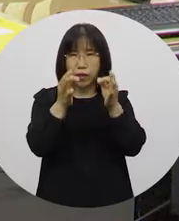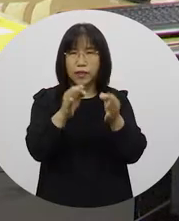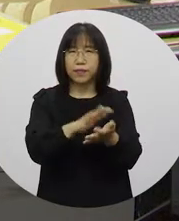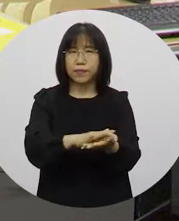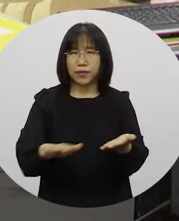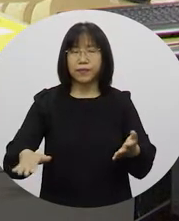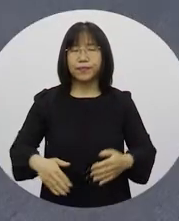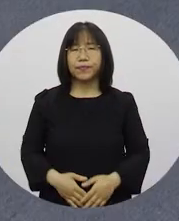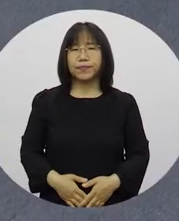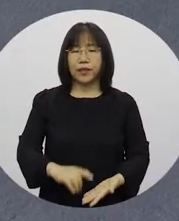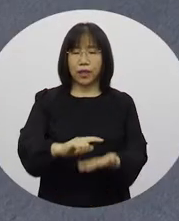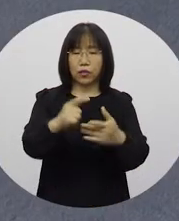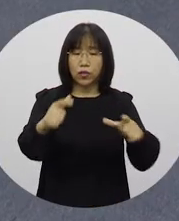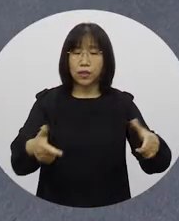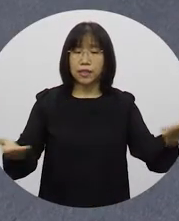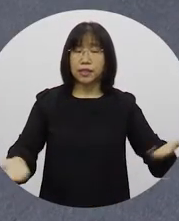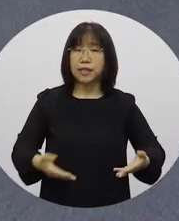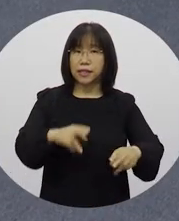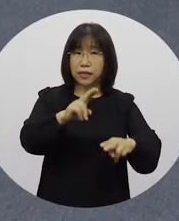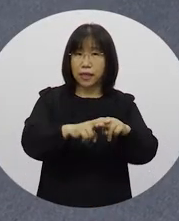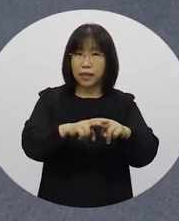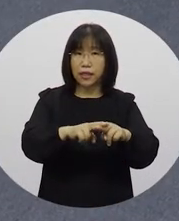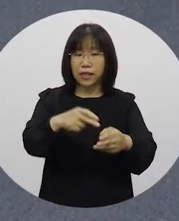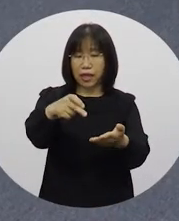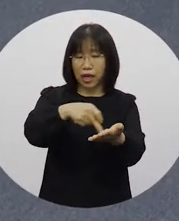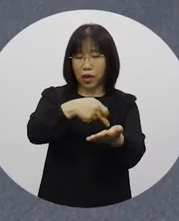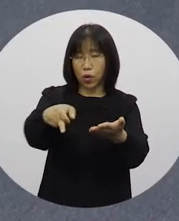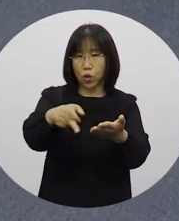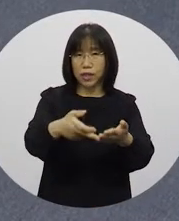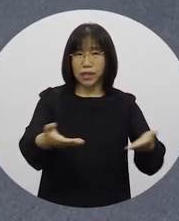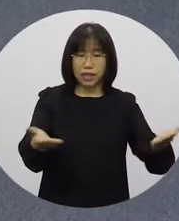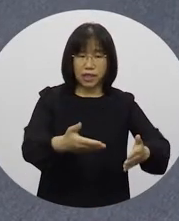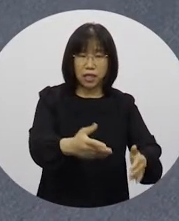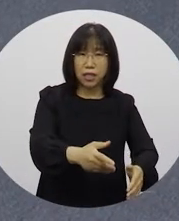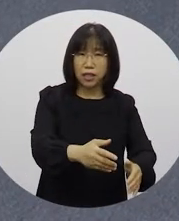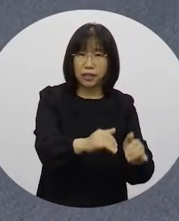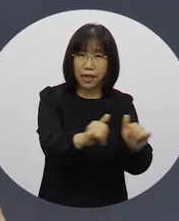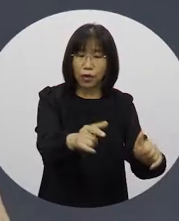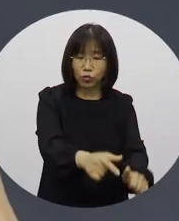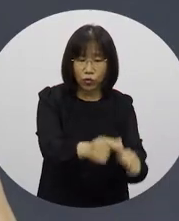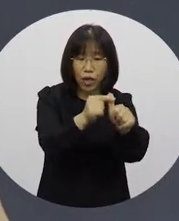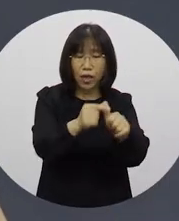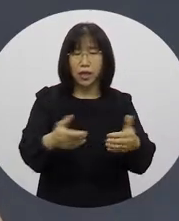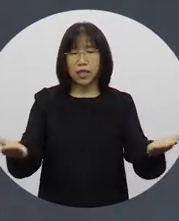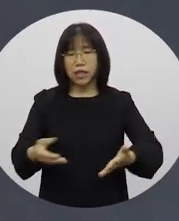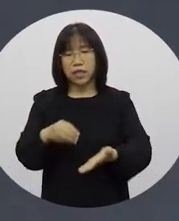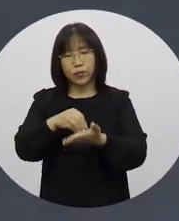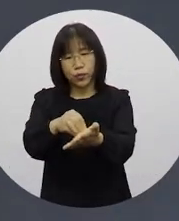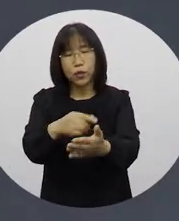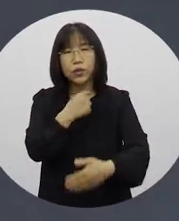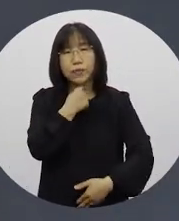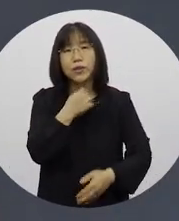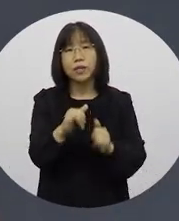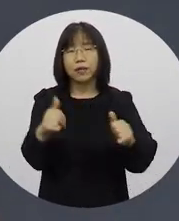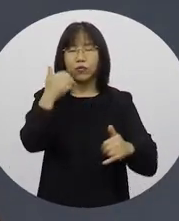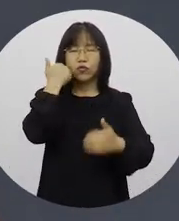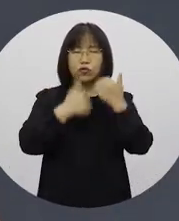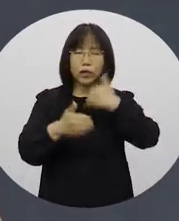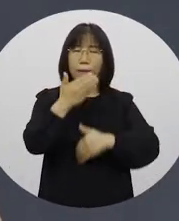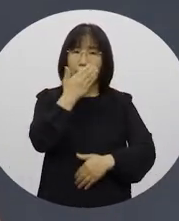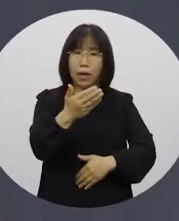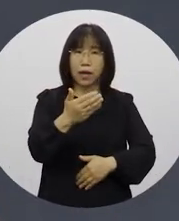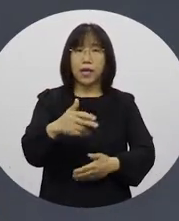기하겠습니다. 강서구 일자리센터 카카오톡 채널은 구인업체와 구직자 누구나 이용할 수 있으며